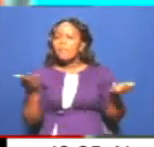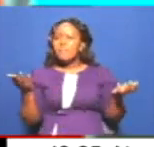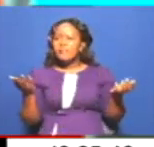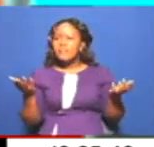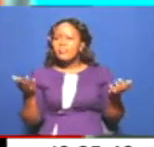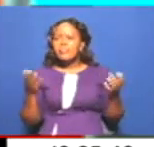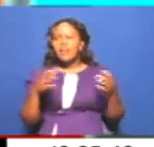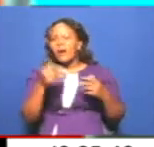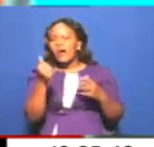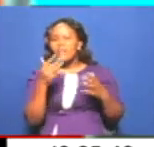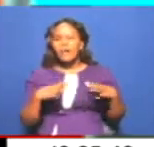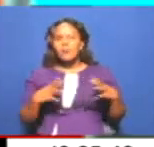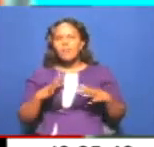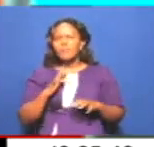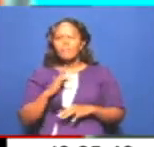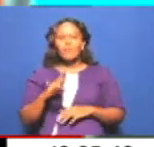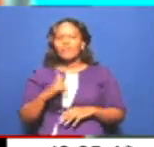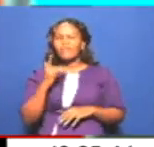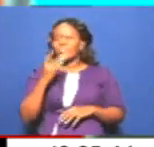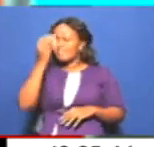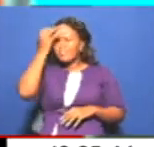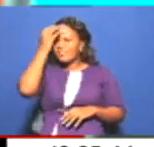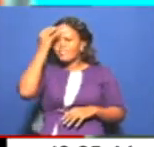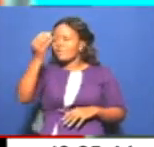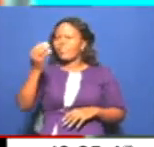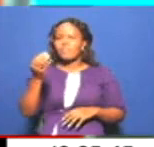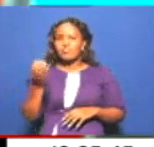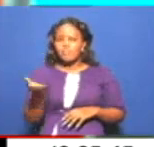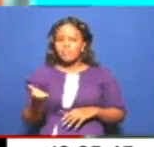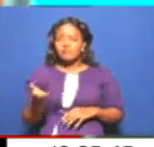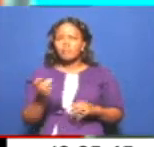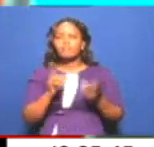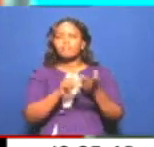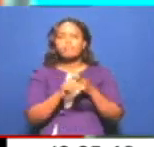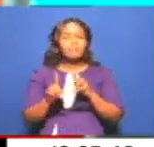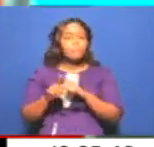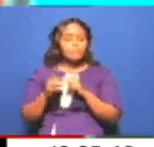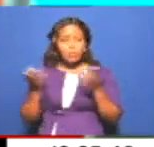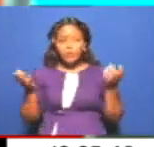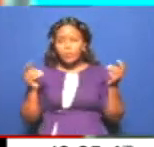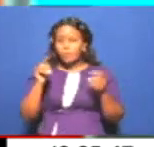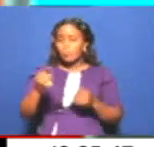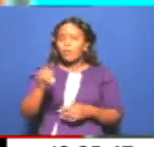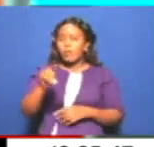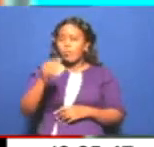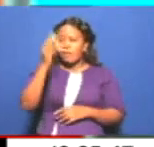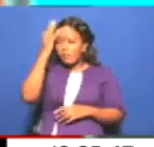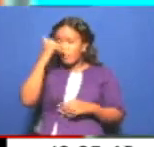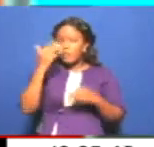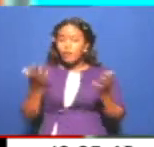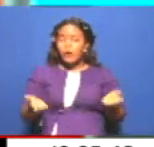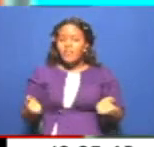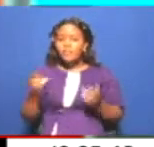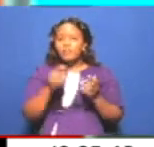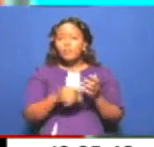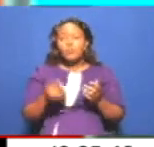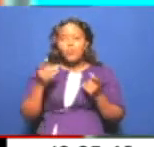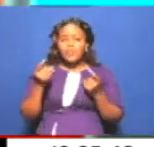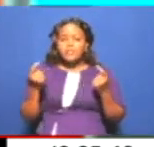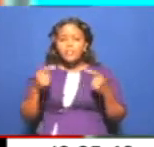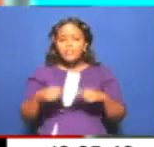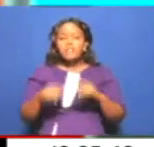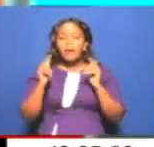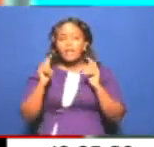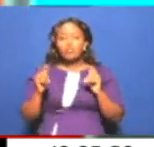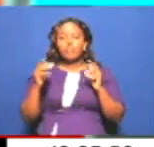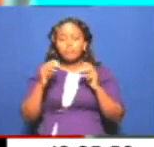wananchi wengine pengine wanachukua kwa hasira. Na kwa hivyo ndiposa tuweze kuepuka a situation